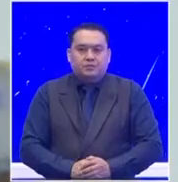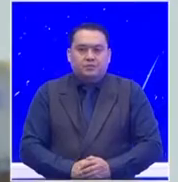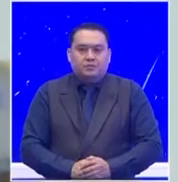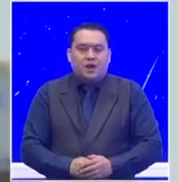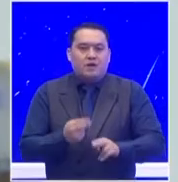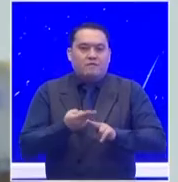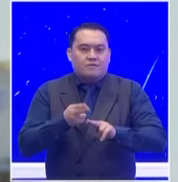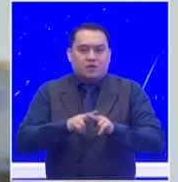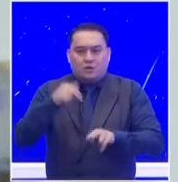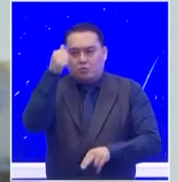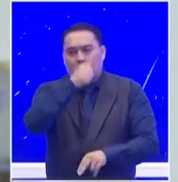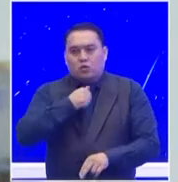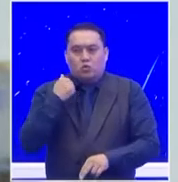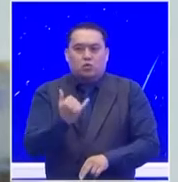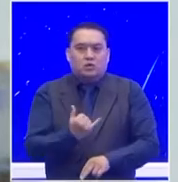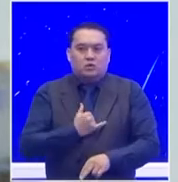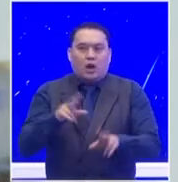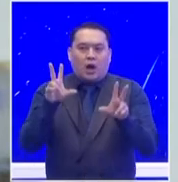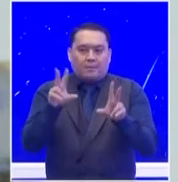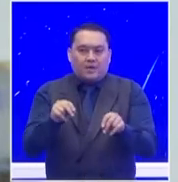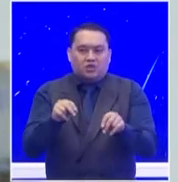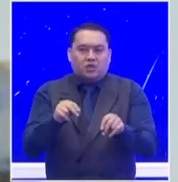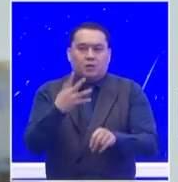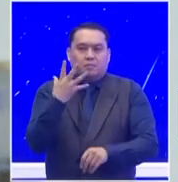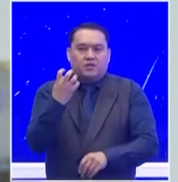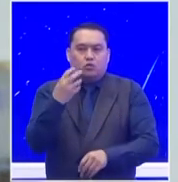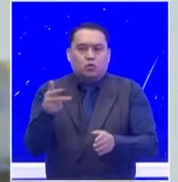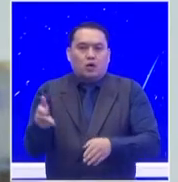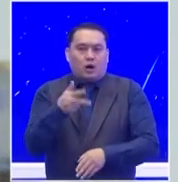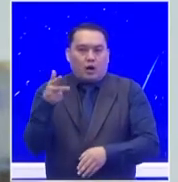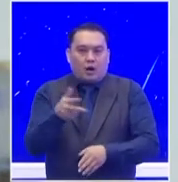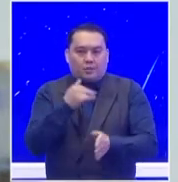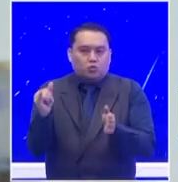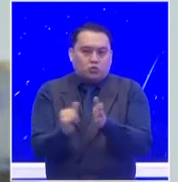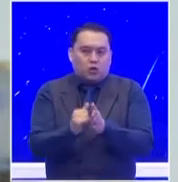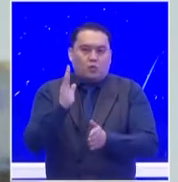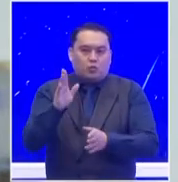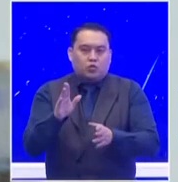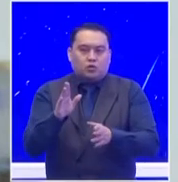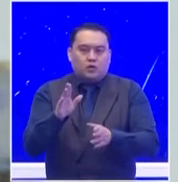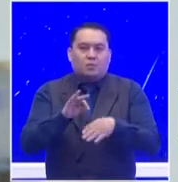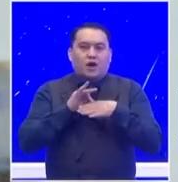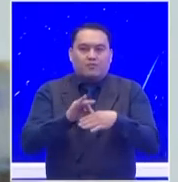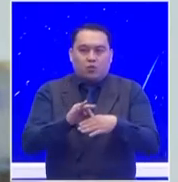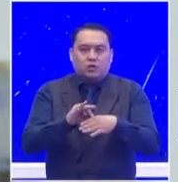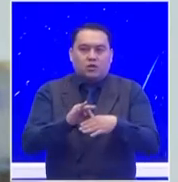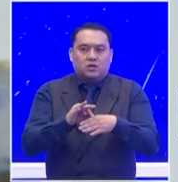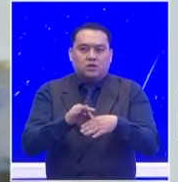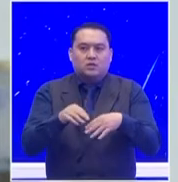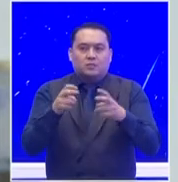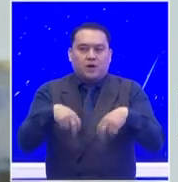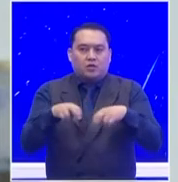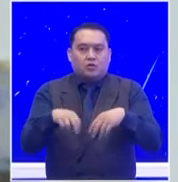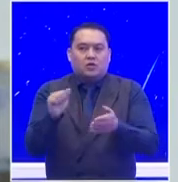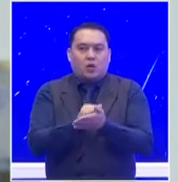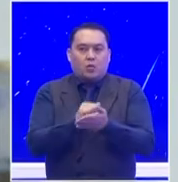В этом году обещали нам поставить еще 500 камер от акимата области. Сейчас проводится экспертиза.